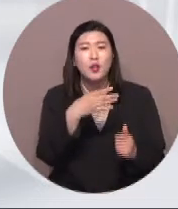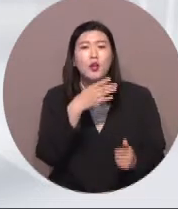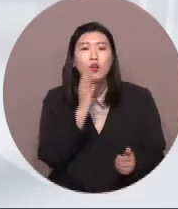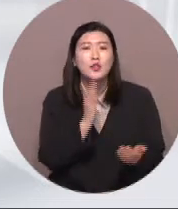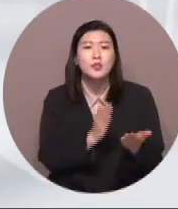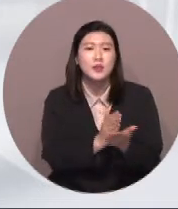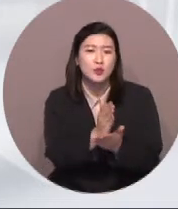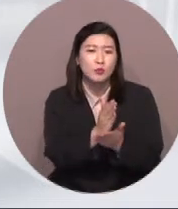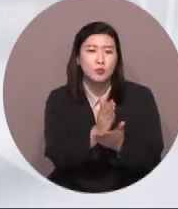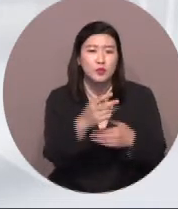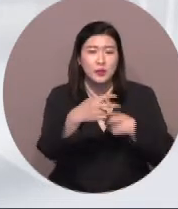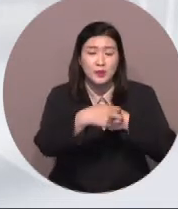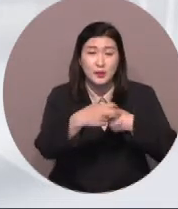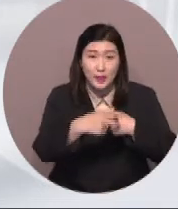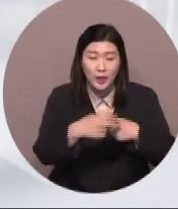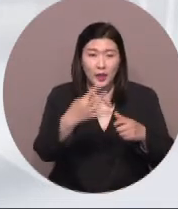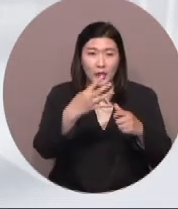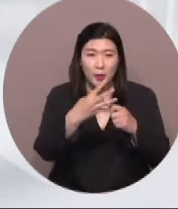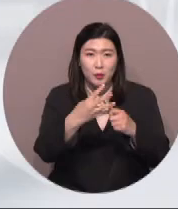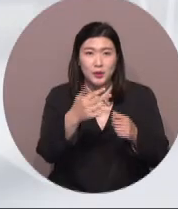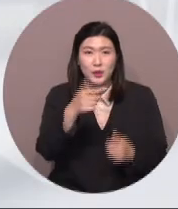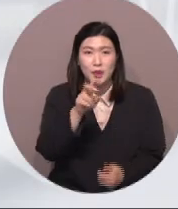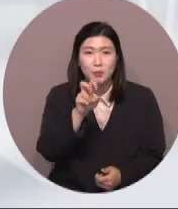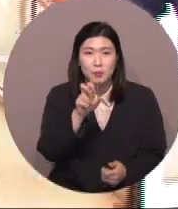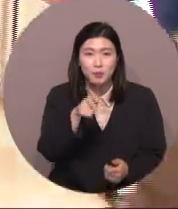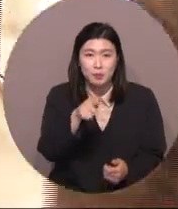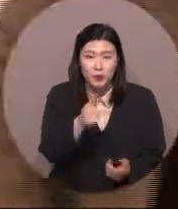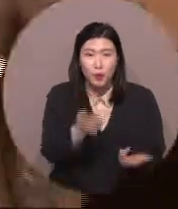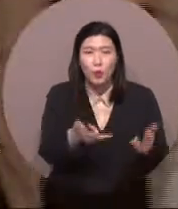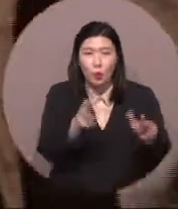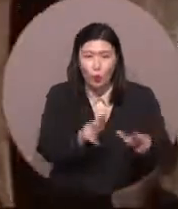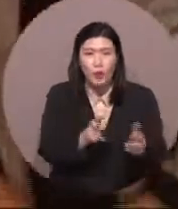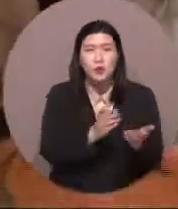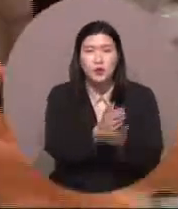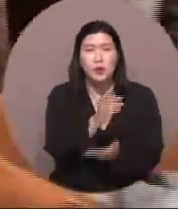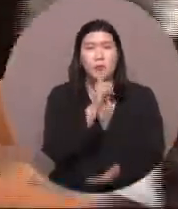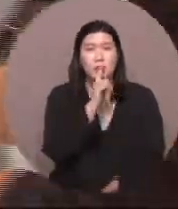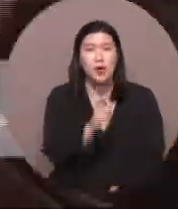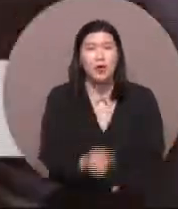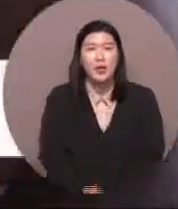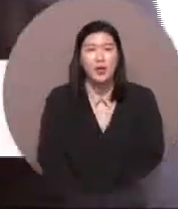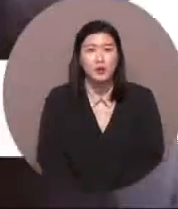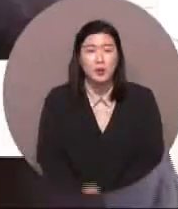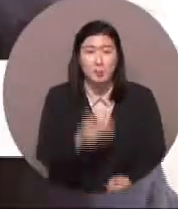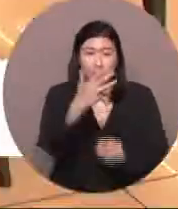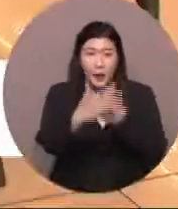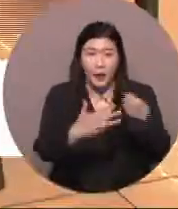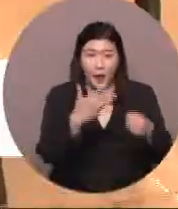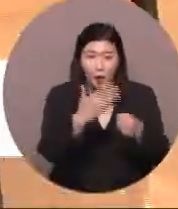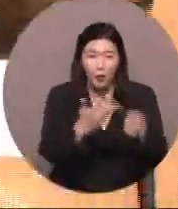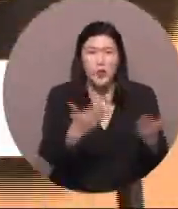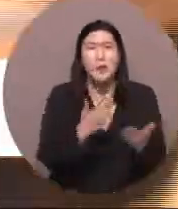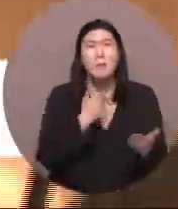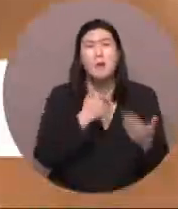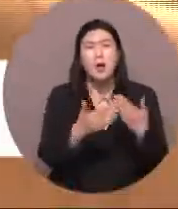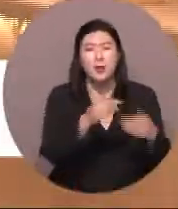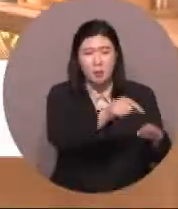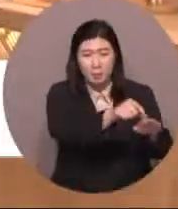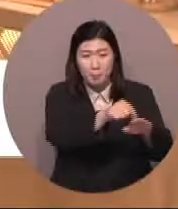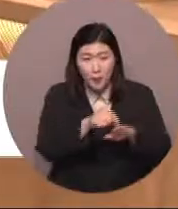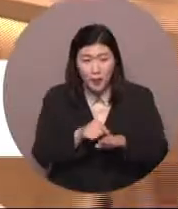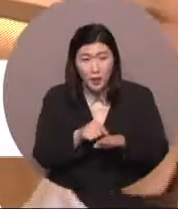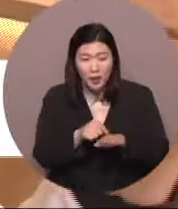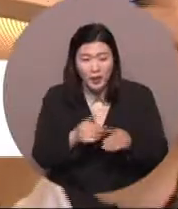남성공원 스포츠 문화 테마파크 조성을 공약했습니다. 무엇보다 구정의 연속성을 강조하며 현재 20여 곳에서 진행